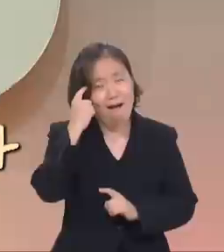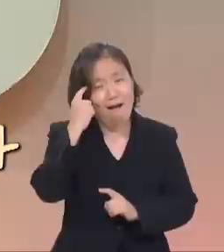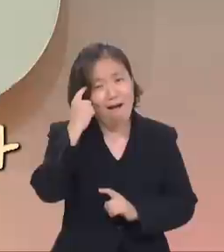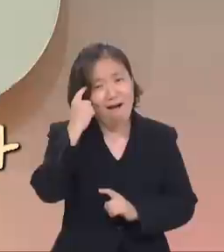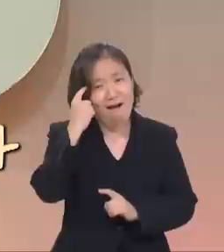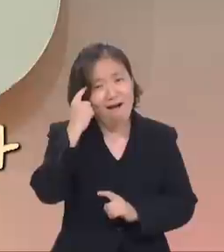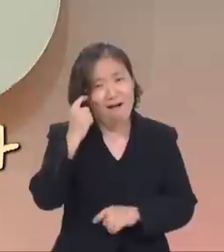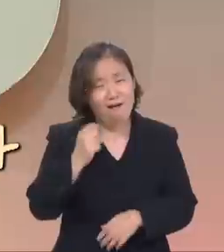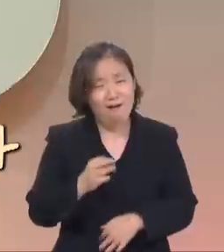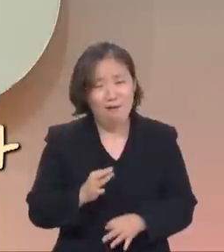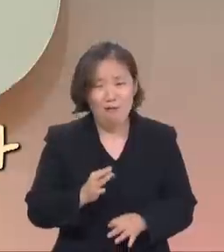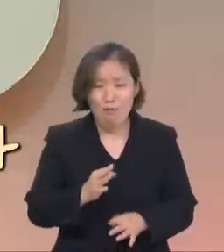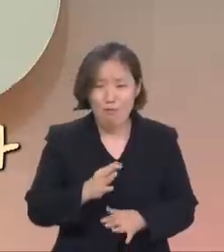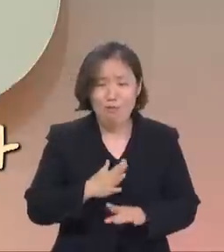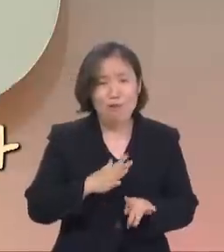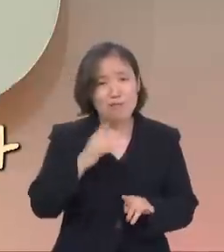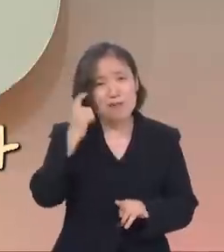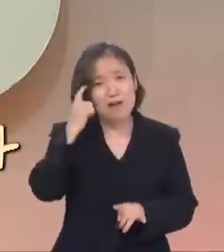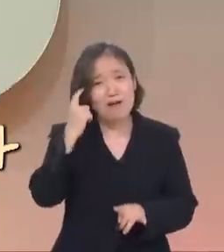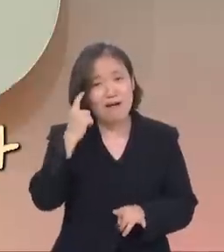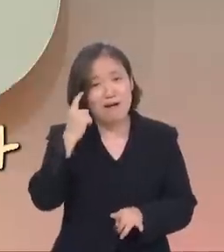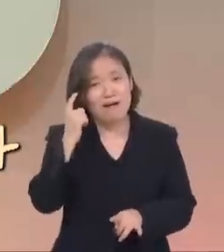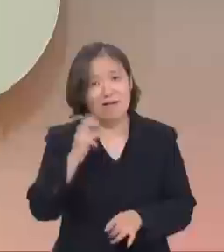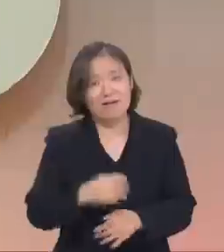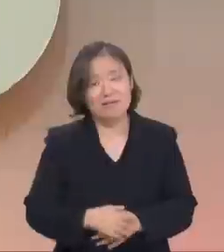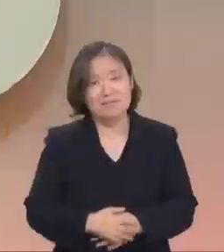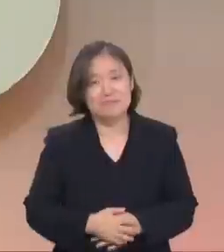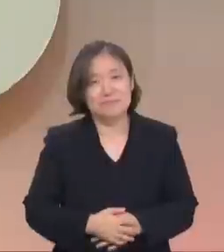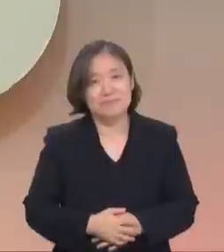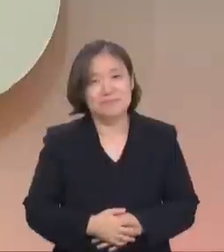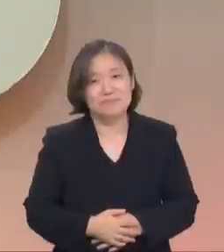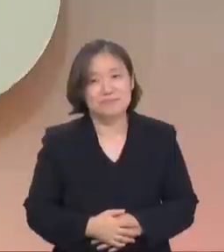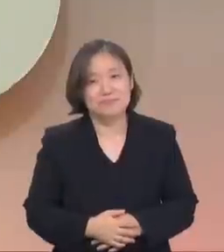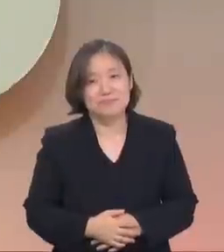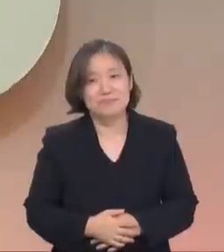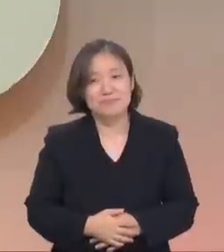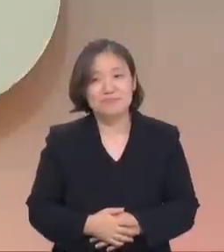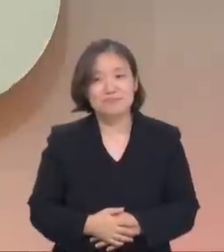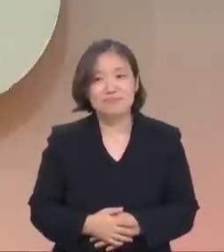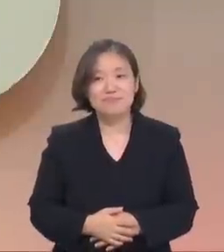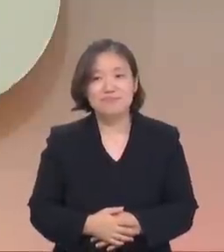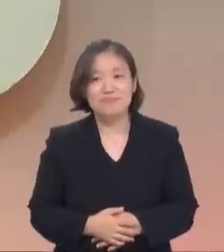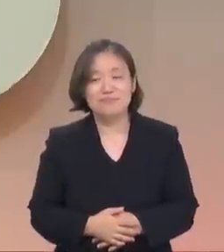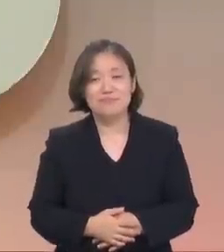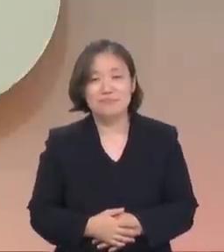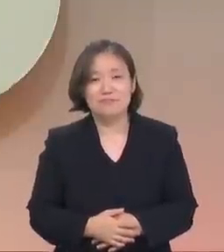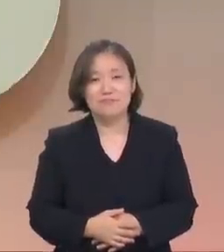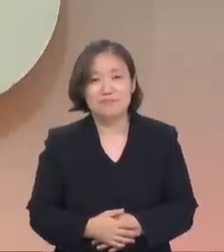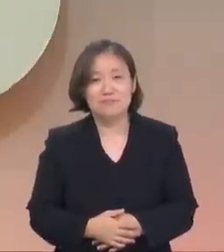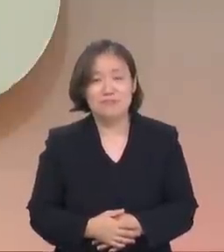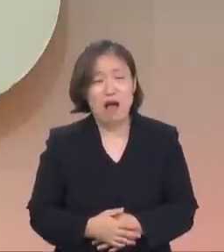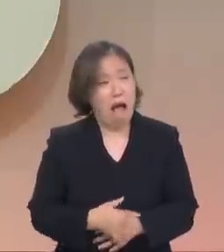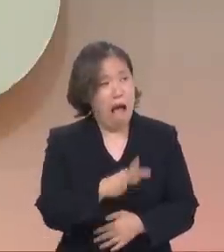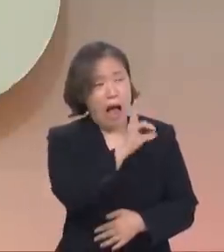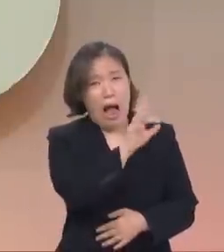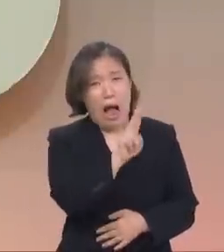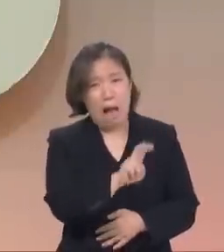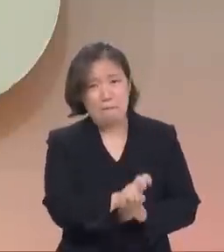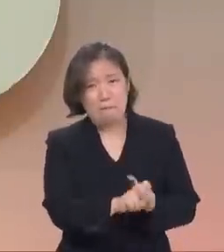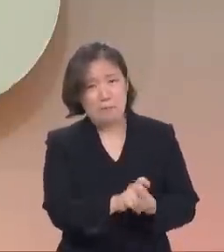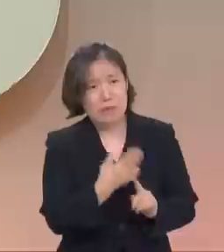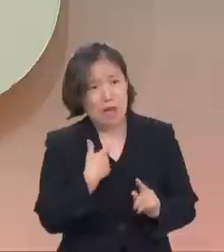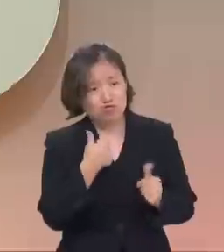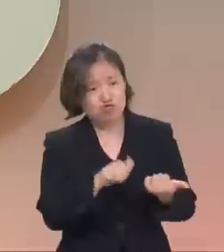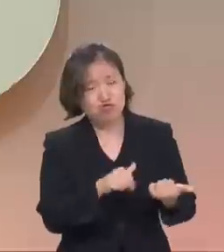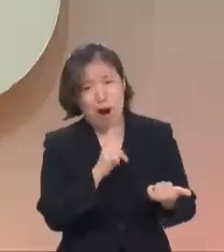정말 놀라운 생각을 일으키게 됩니다 세상에 내 몸을 내 몸을 죽음으로 이끄는 그 암세포를